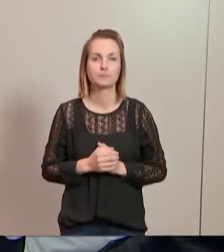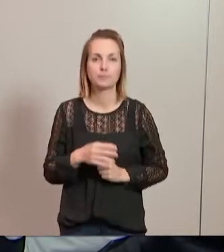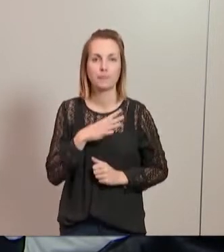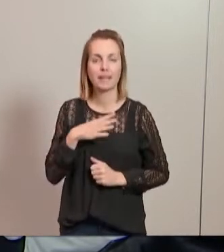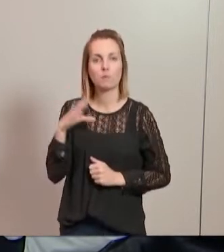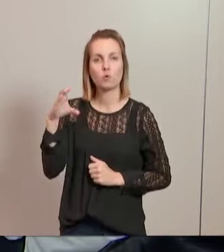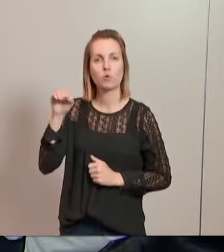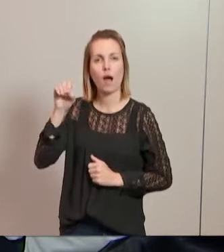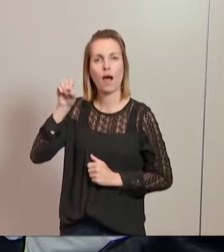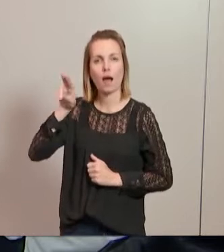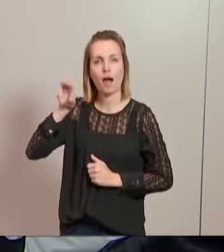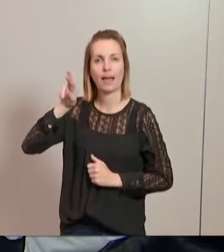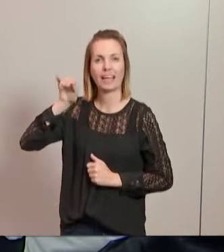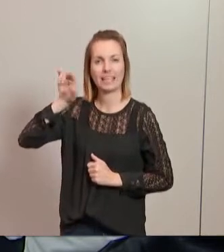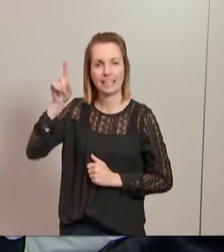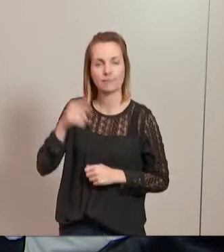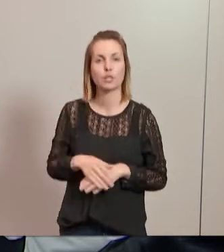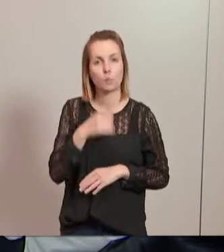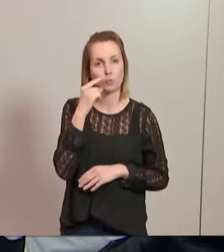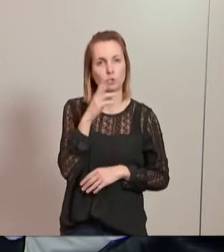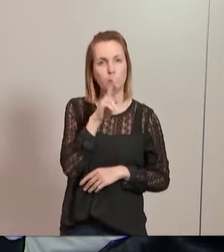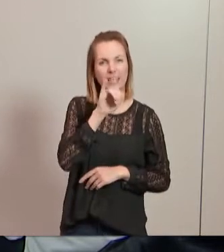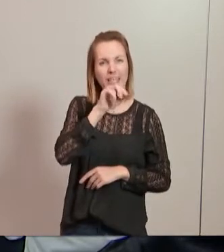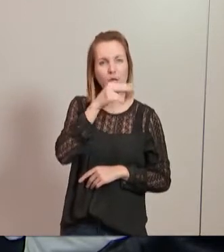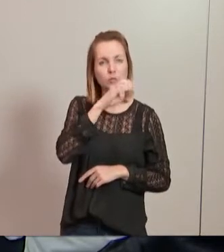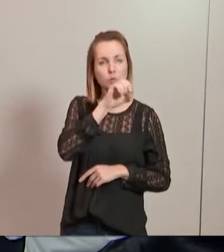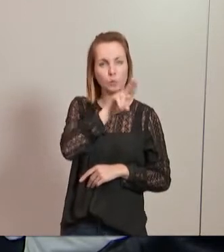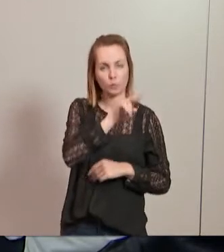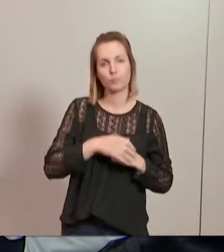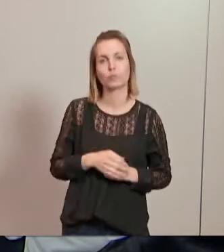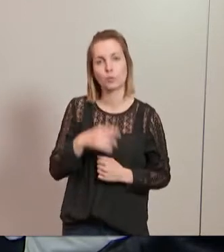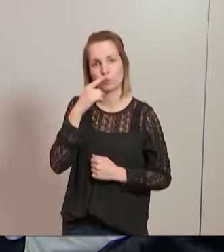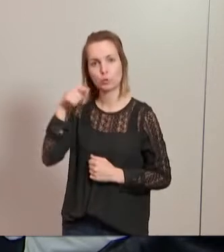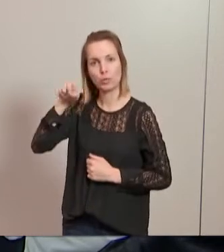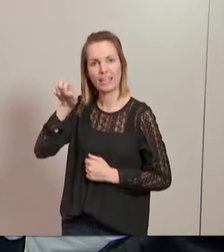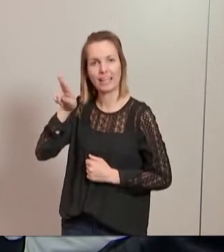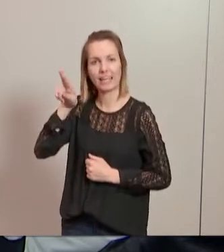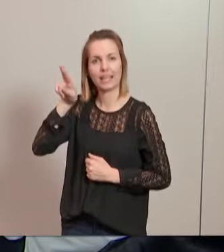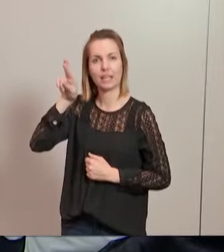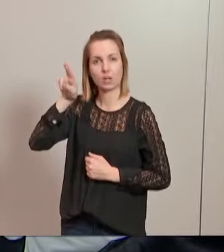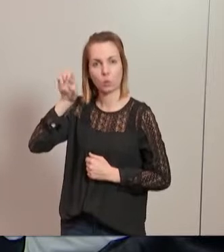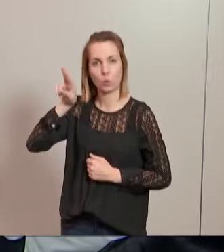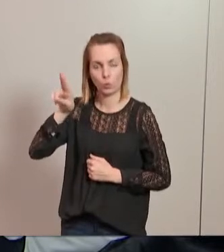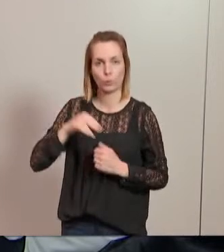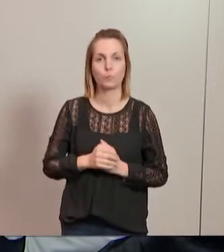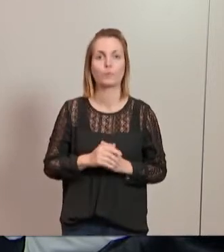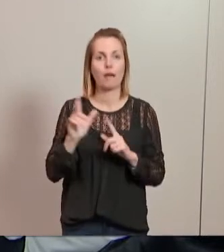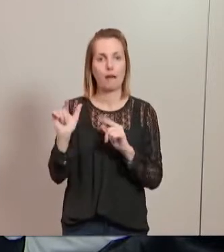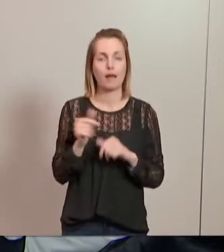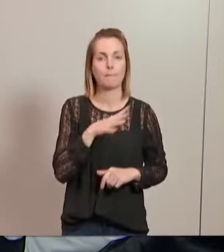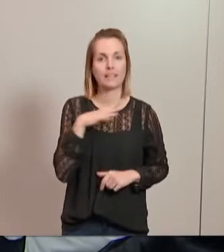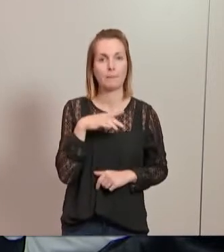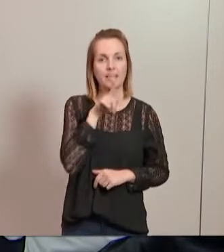Isabelle Coirier. Présente. Hugues Briançeau. Présent. Didier Quérault. Présent. Carole